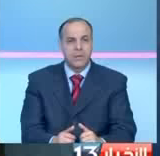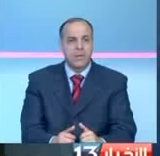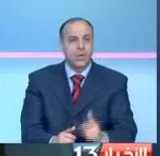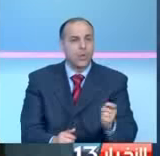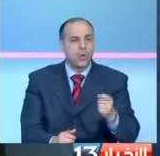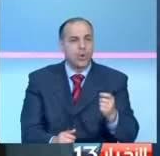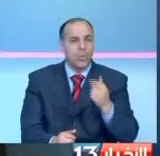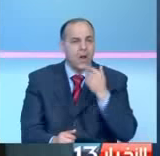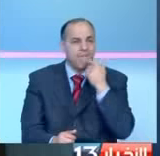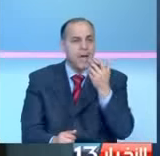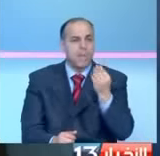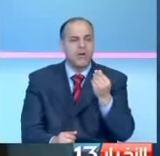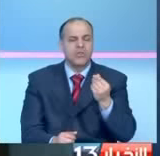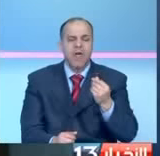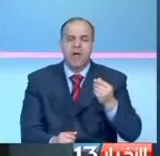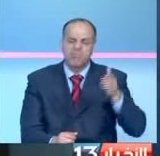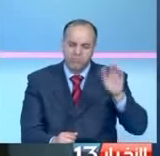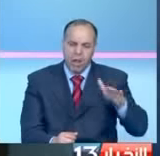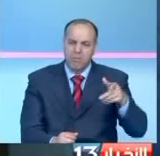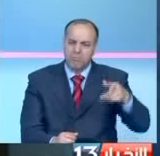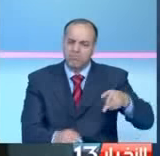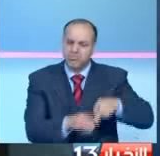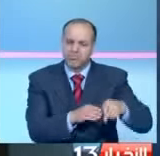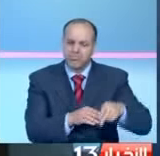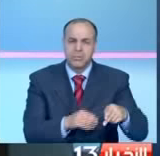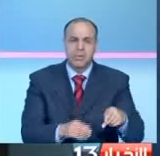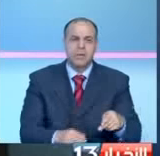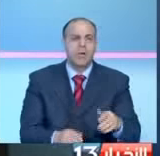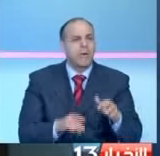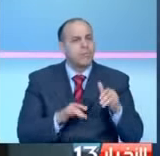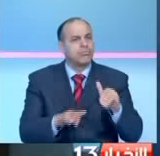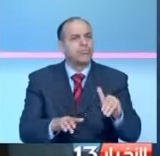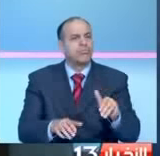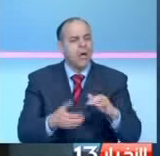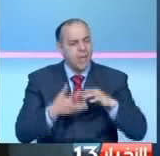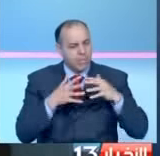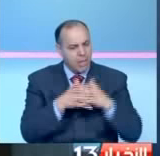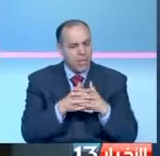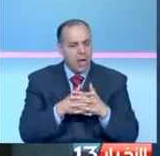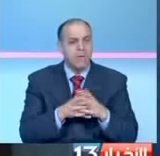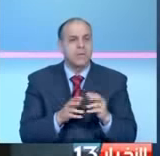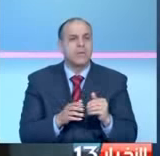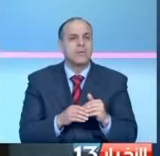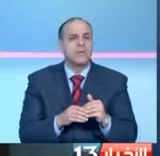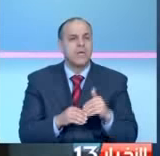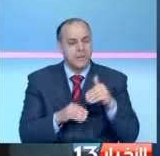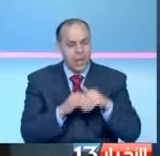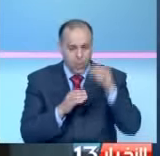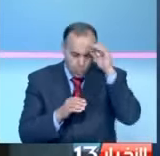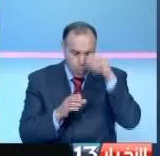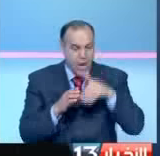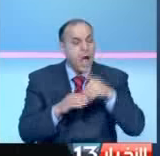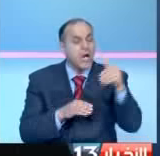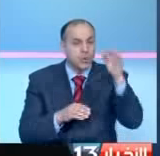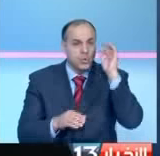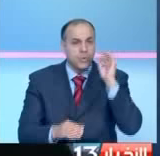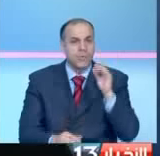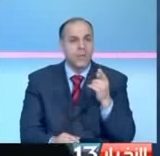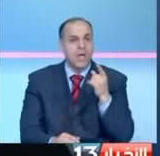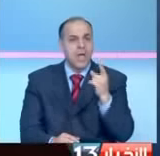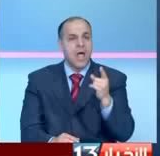وبطبيعة الحال صاروا برشا تضحيات وحركة عظيمة من التضامن سواء كان داخل البلاد أو خارجها.